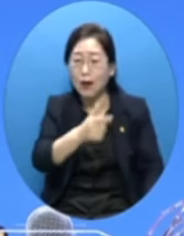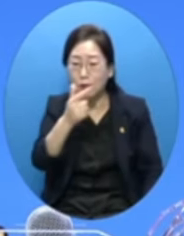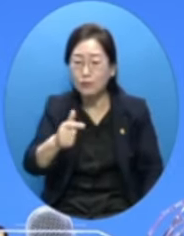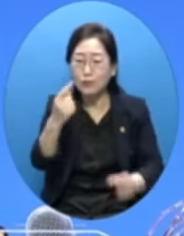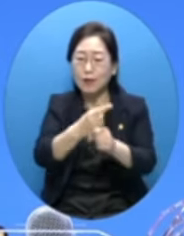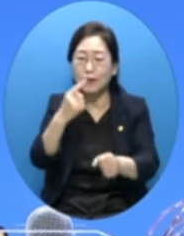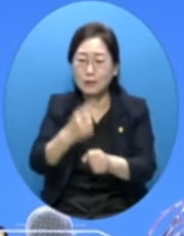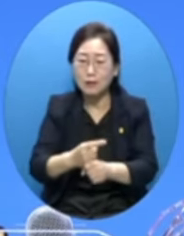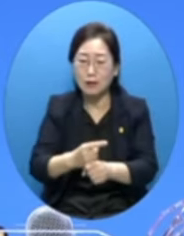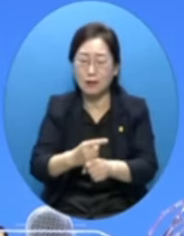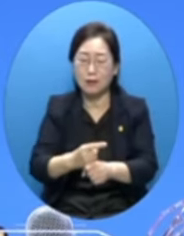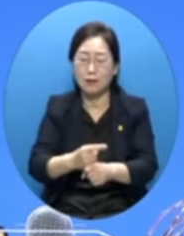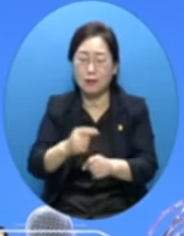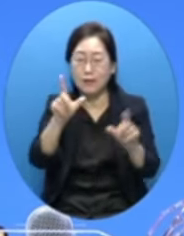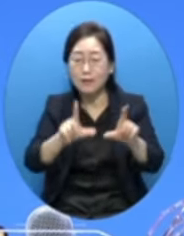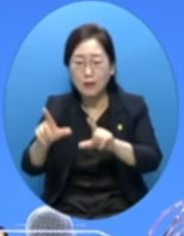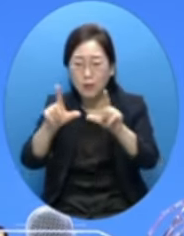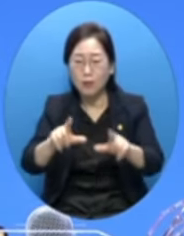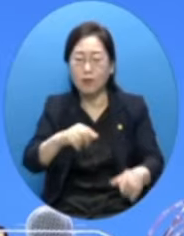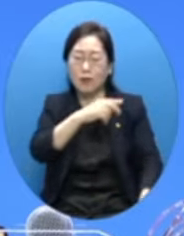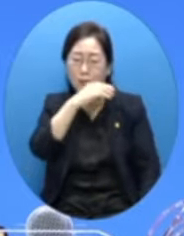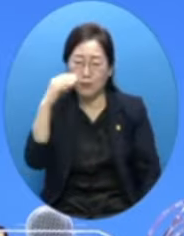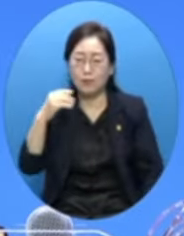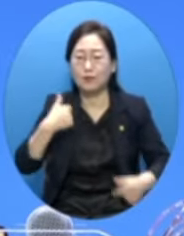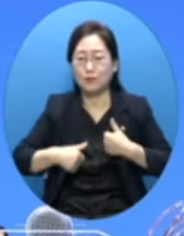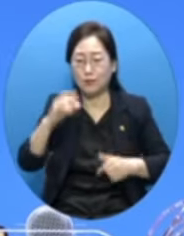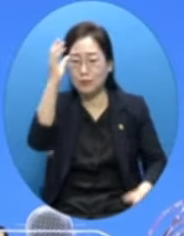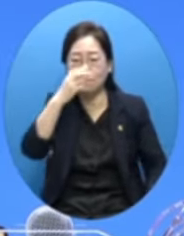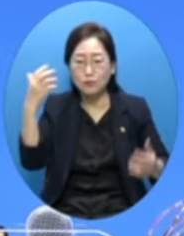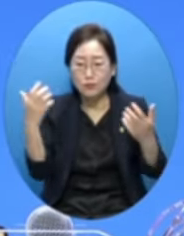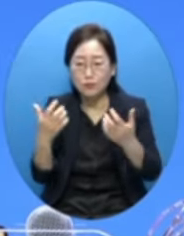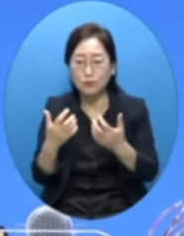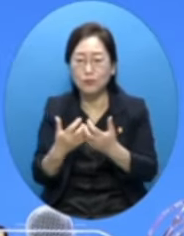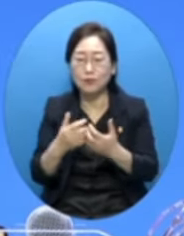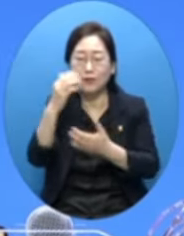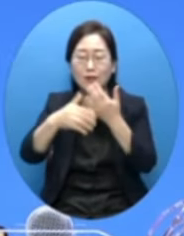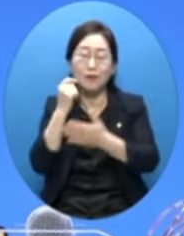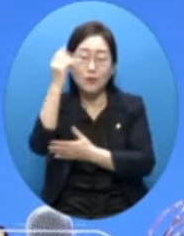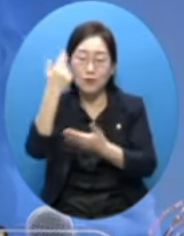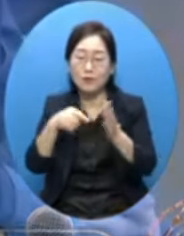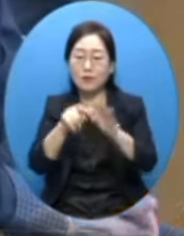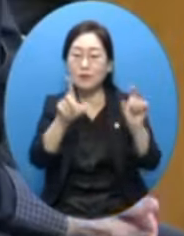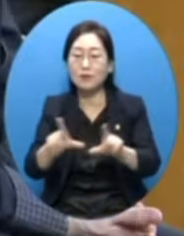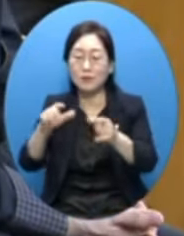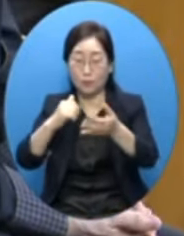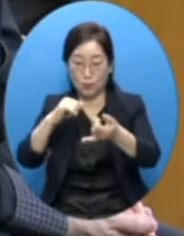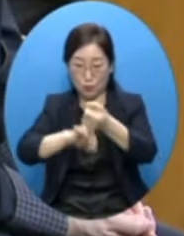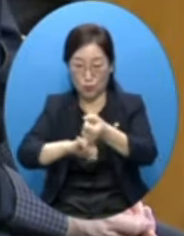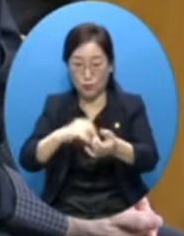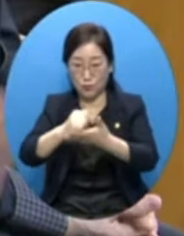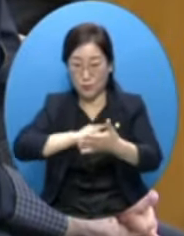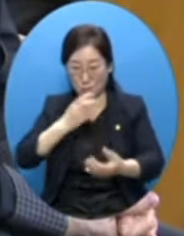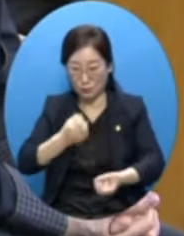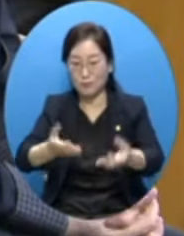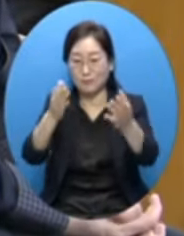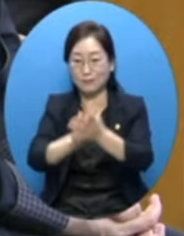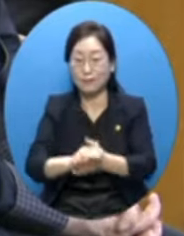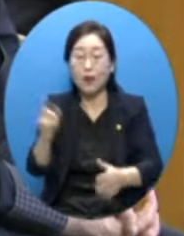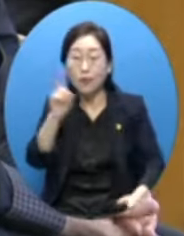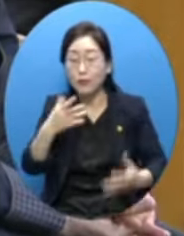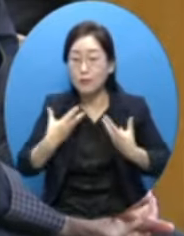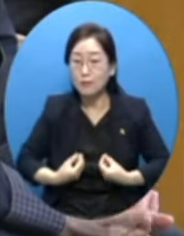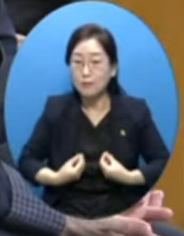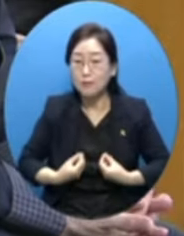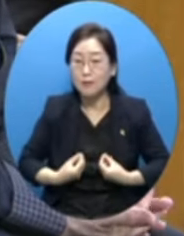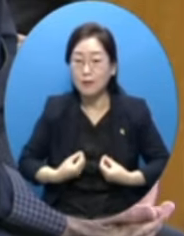살아도 바르게 살고 기쁘게 살고 성령 충만한 삶을 살고 하나님 영광을 위해 살아가는 여러분 모두 되기를 주님으로 축원합니다. 어떤